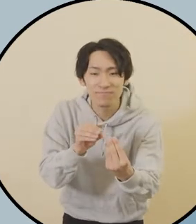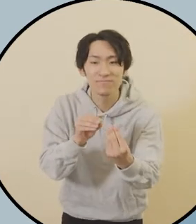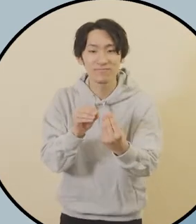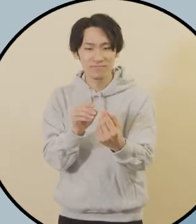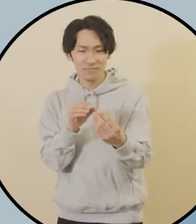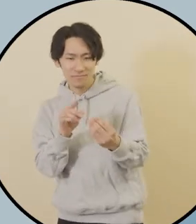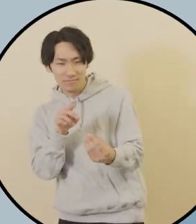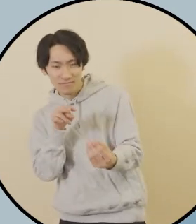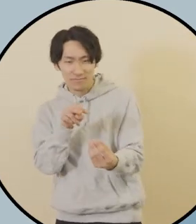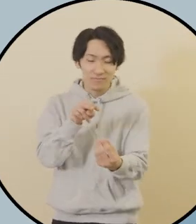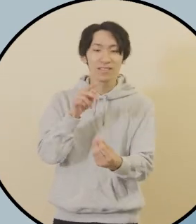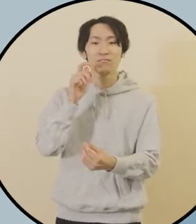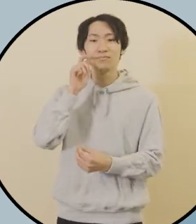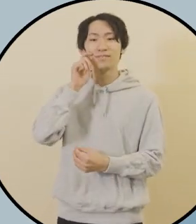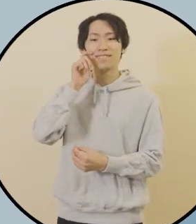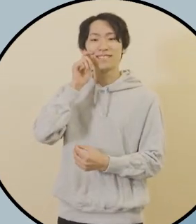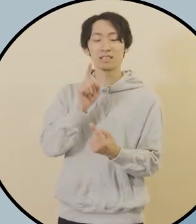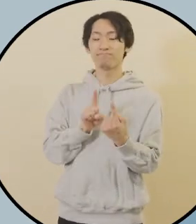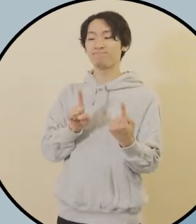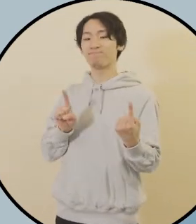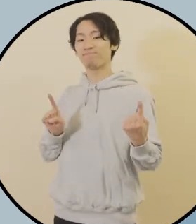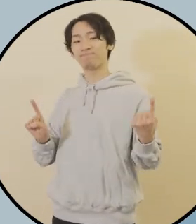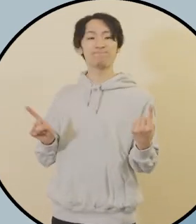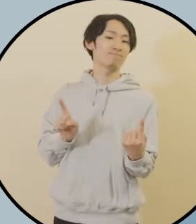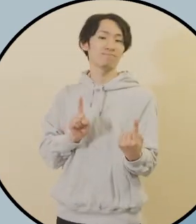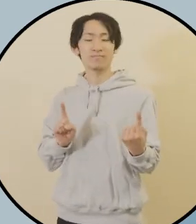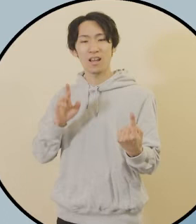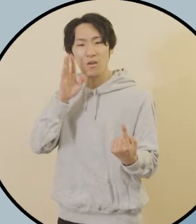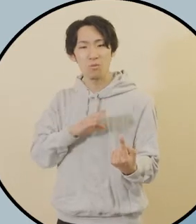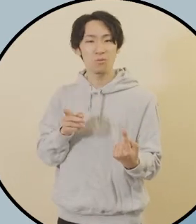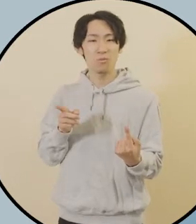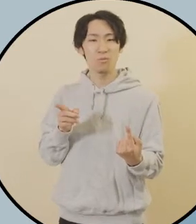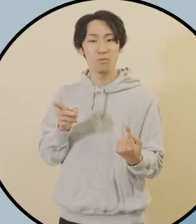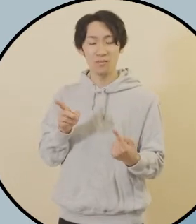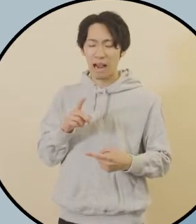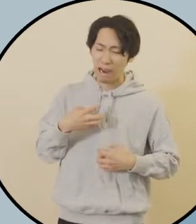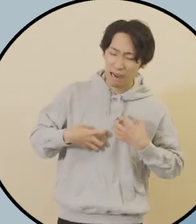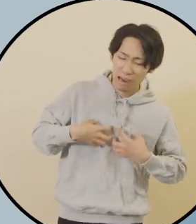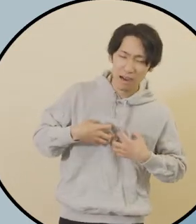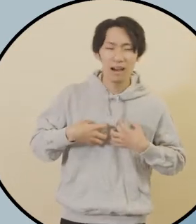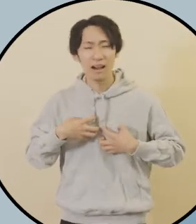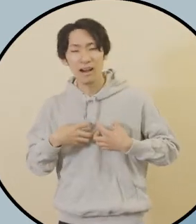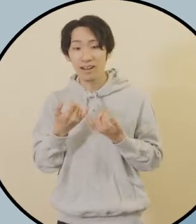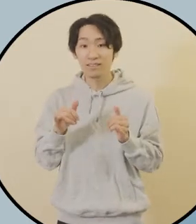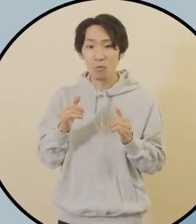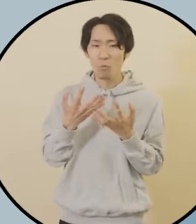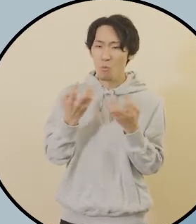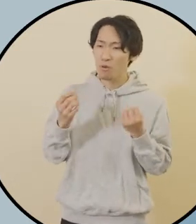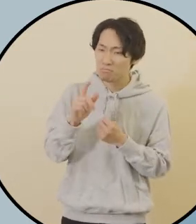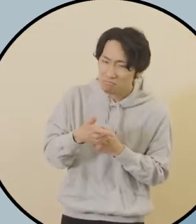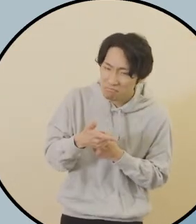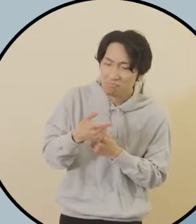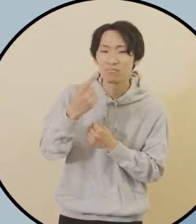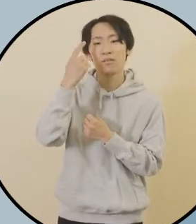何傷つくかが分からないから結局一歩踏み出せない近寄れない向き合えないみたいなところがあのまあそう